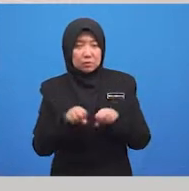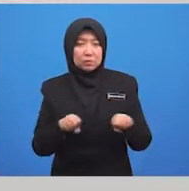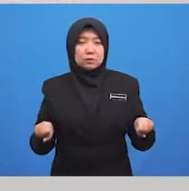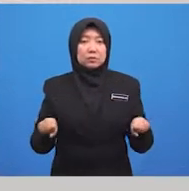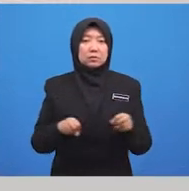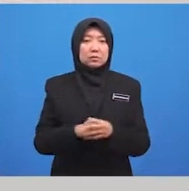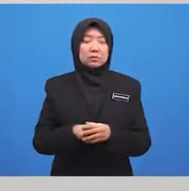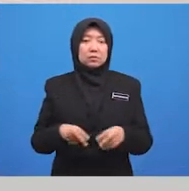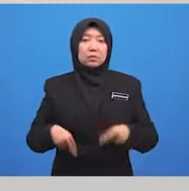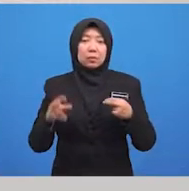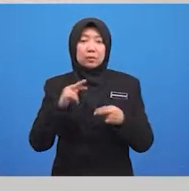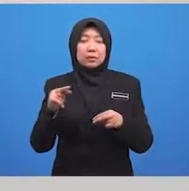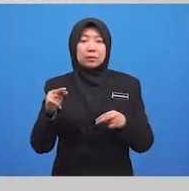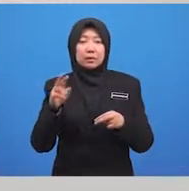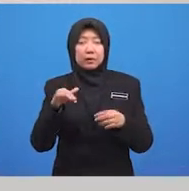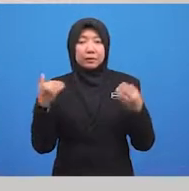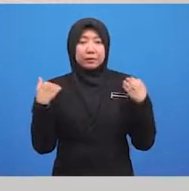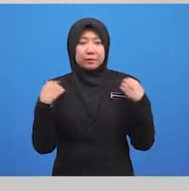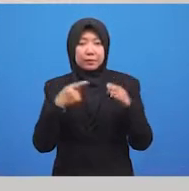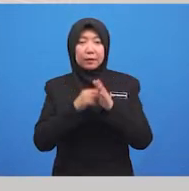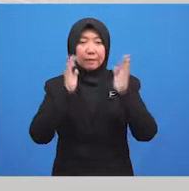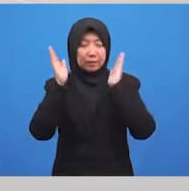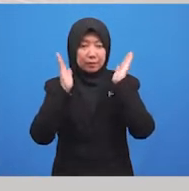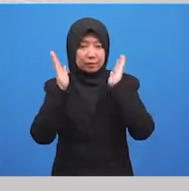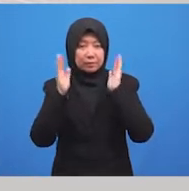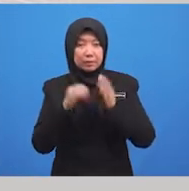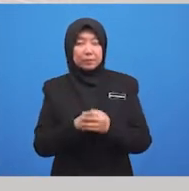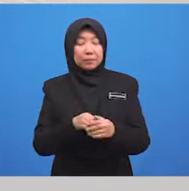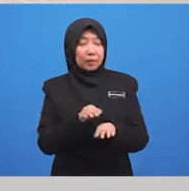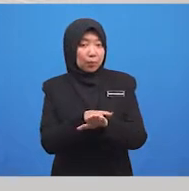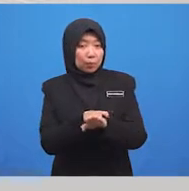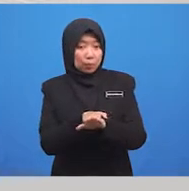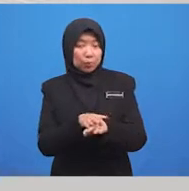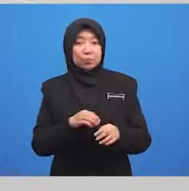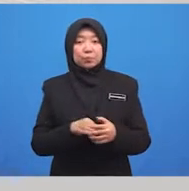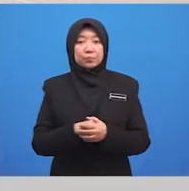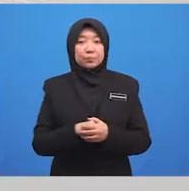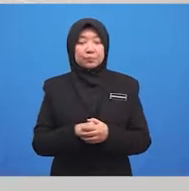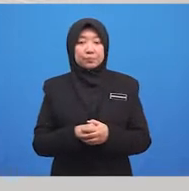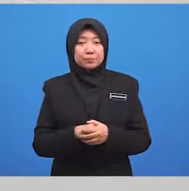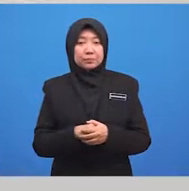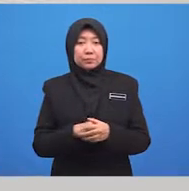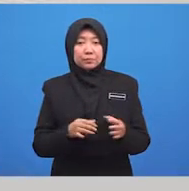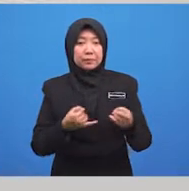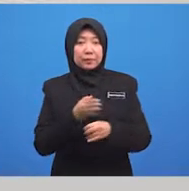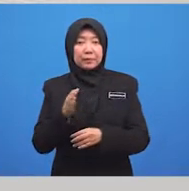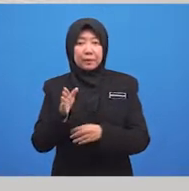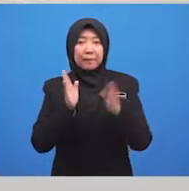wujud di Malaysia. Contohnya, kajian tentang spesies penyu oleh Jabatan Perikanan